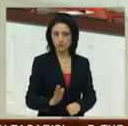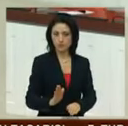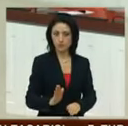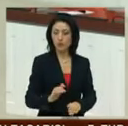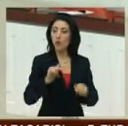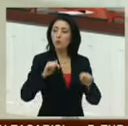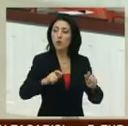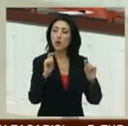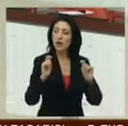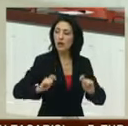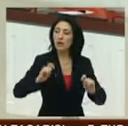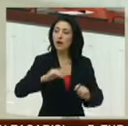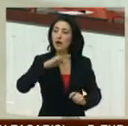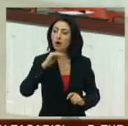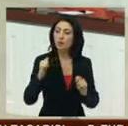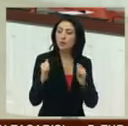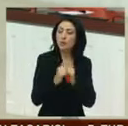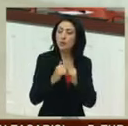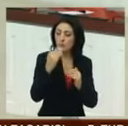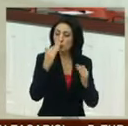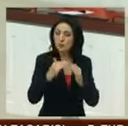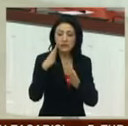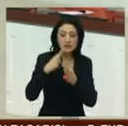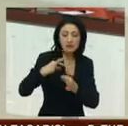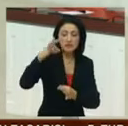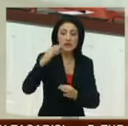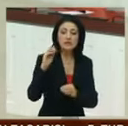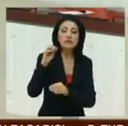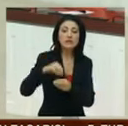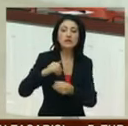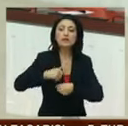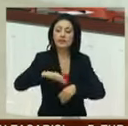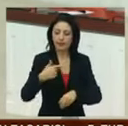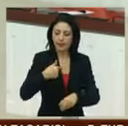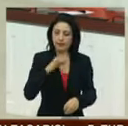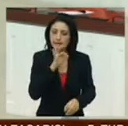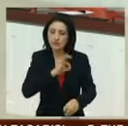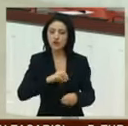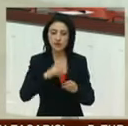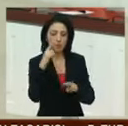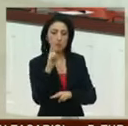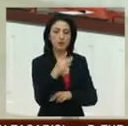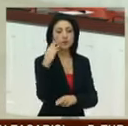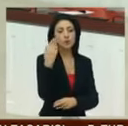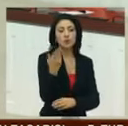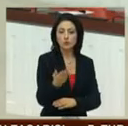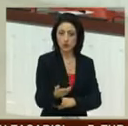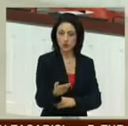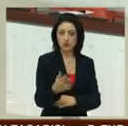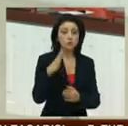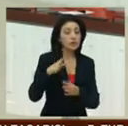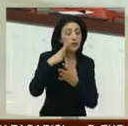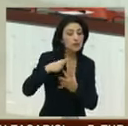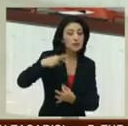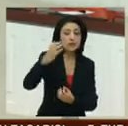Böyle davranmak AB buluşmasına insan ekseni üstünden değil, ideolojik çıkar üstünden baktığını gösteriyor. Çünkü insana